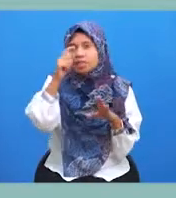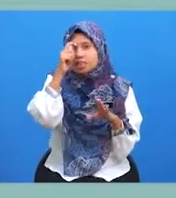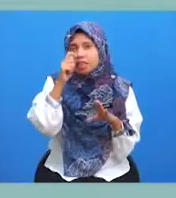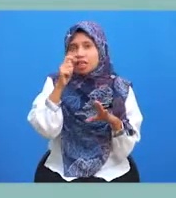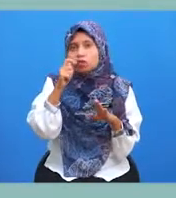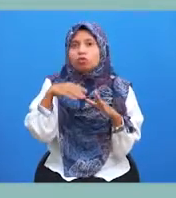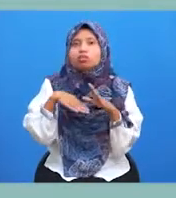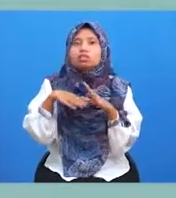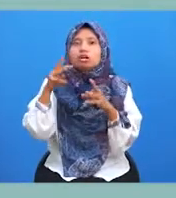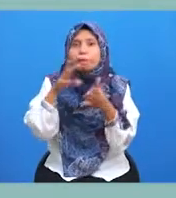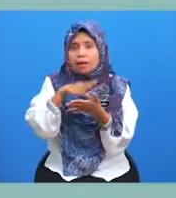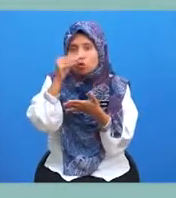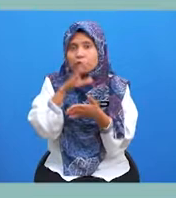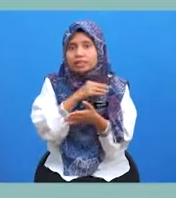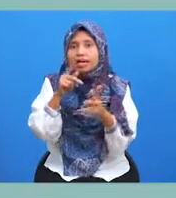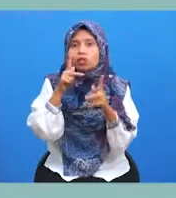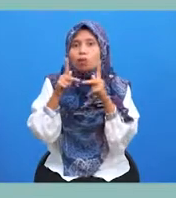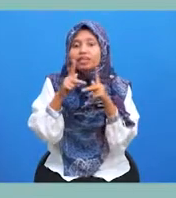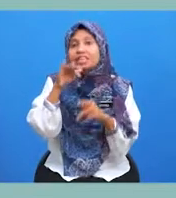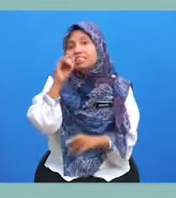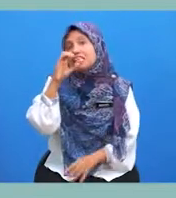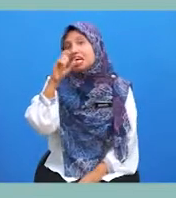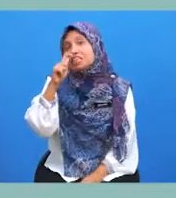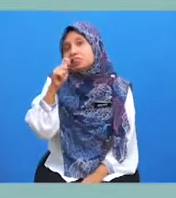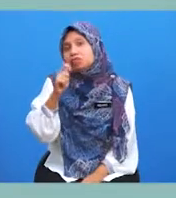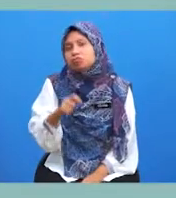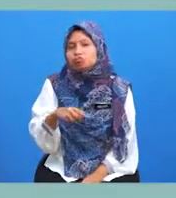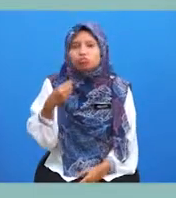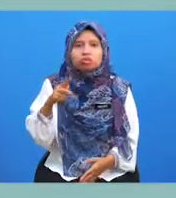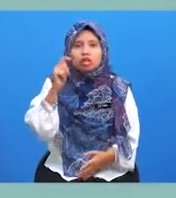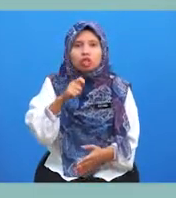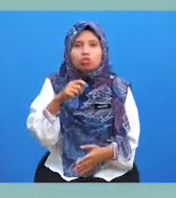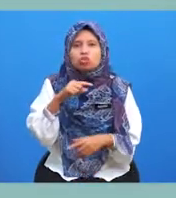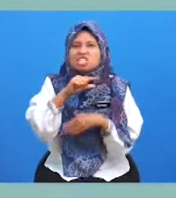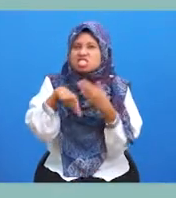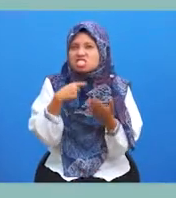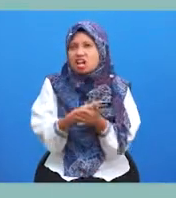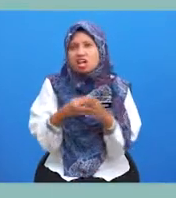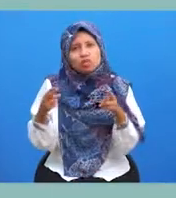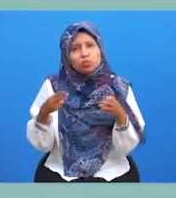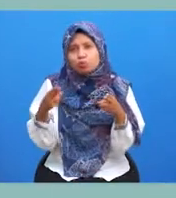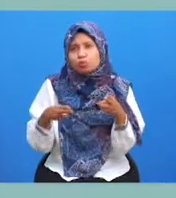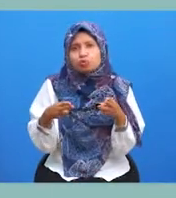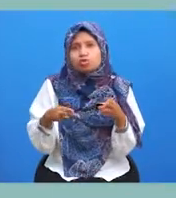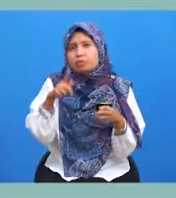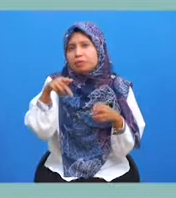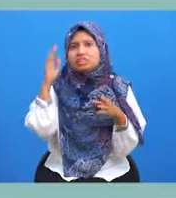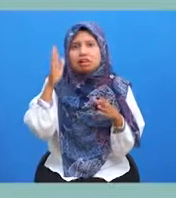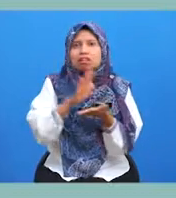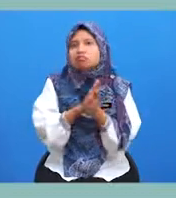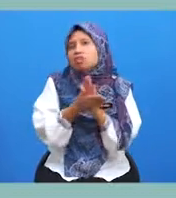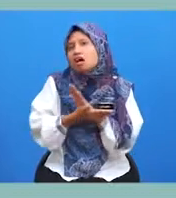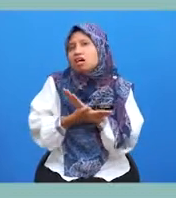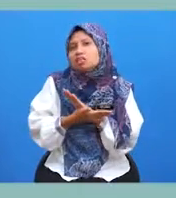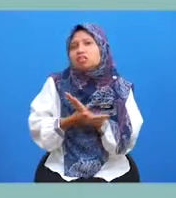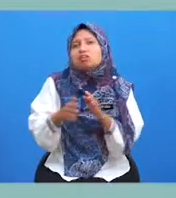maklumat dan komunikasi ICT. Sudah tentu segala urusan pasti akan